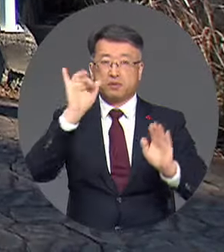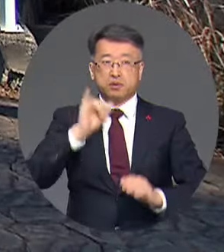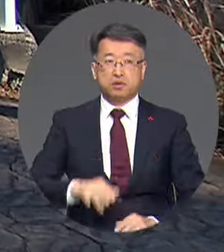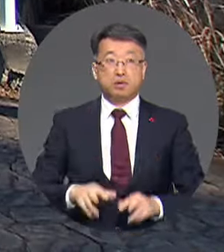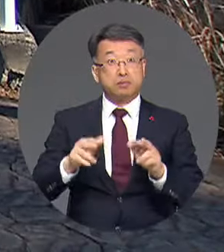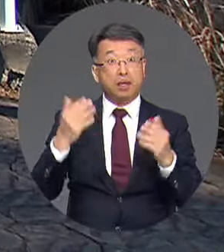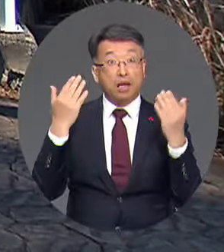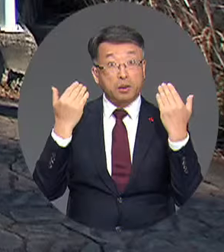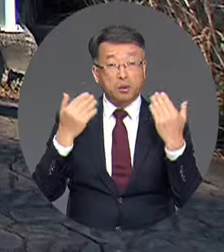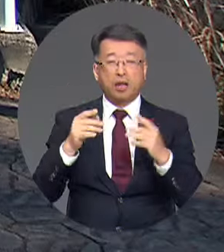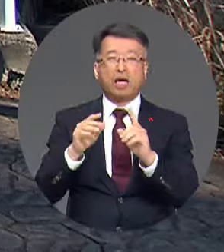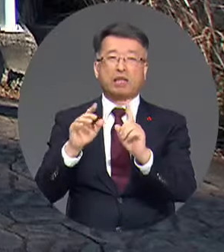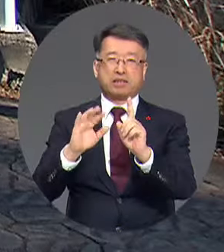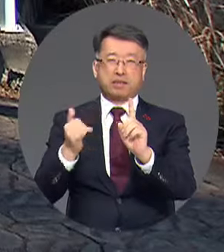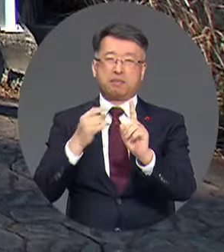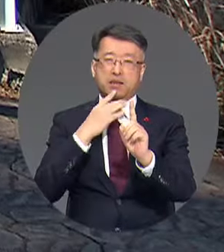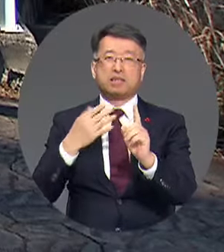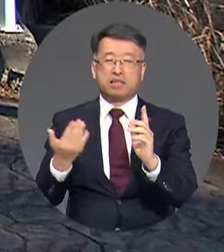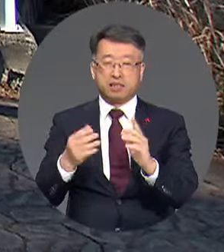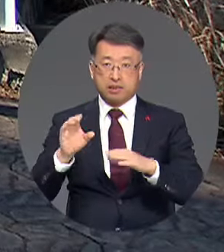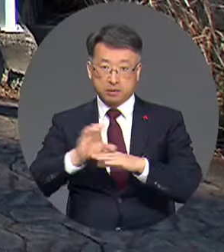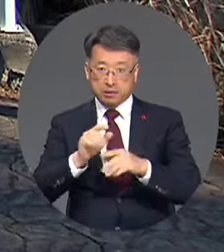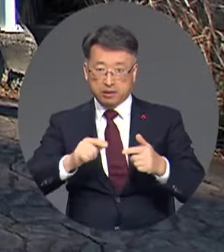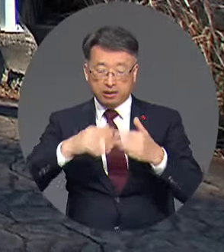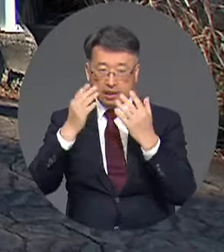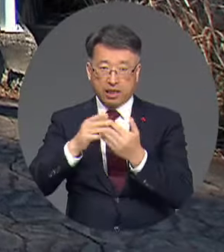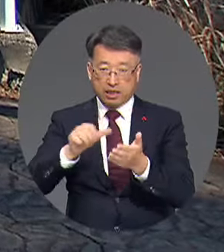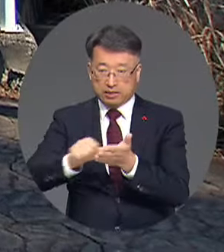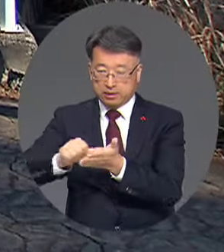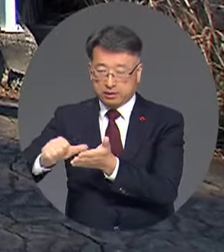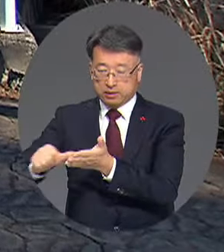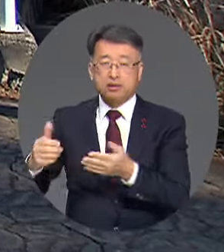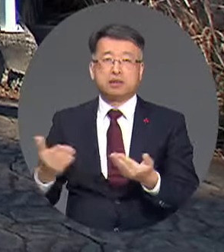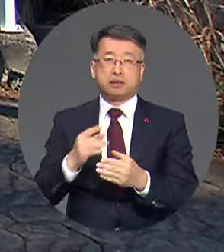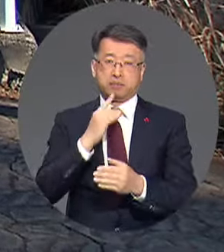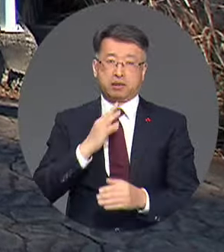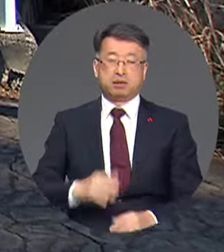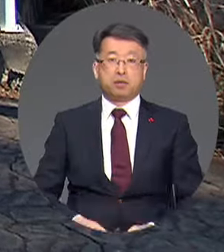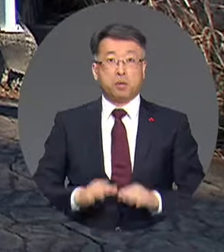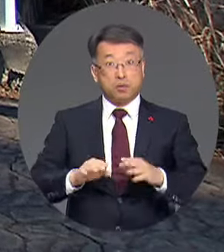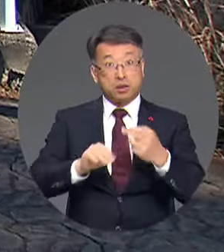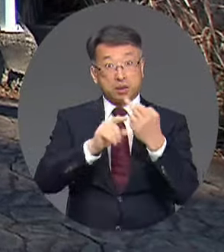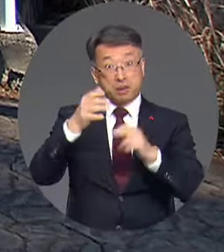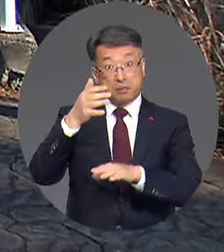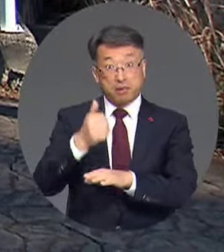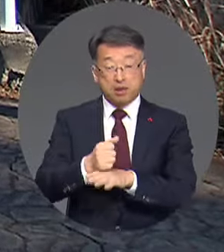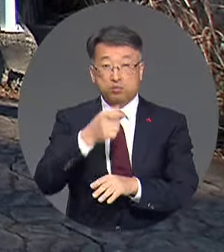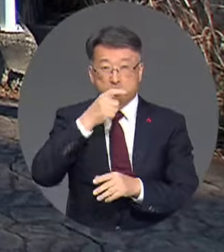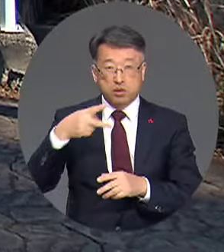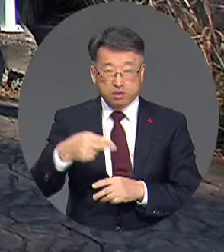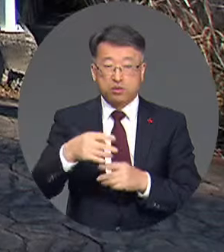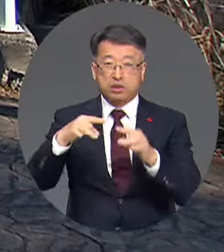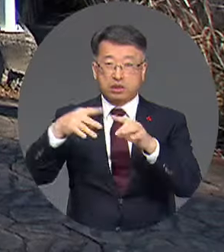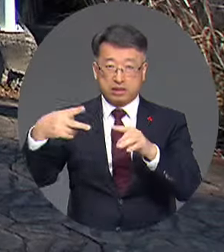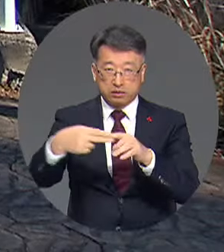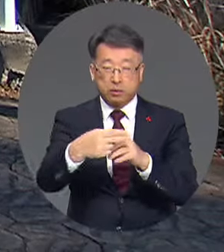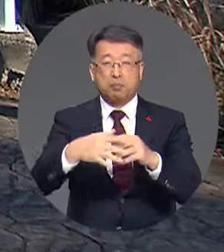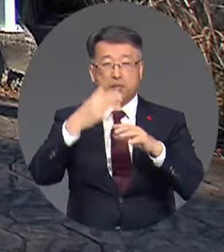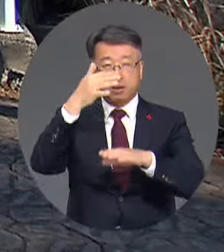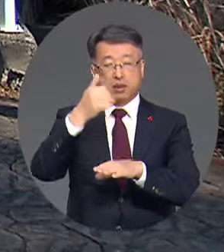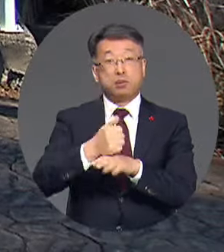학교에는 단 한 명의 직업만 남아 전상 기록 삭제 작업을 하고 있습니다 이달 말이면 단전 단수와 함께 마지막 관리